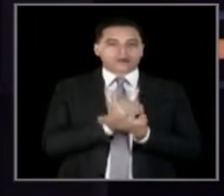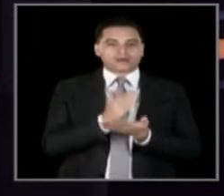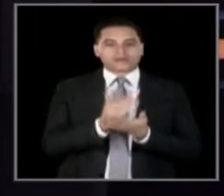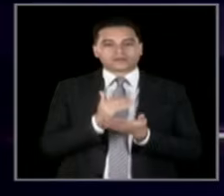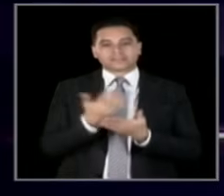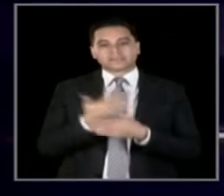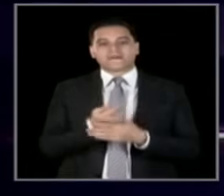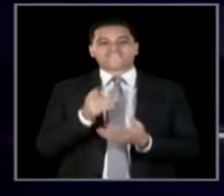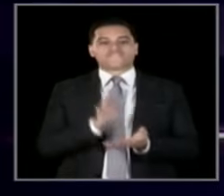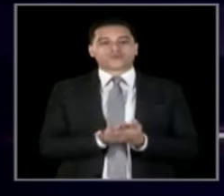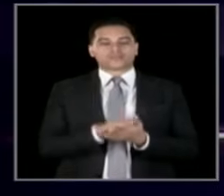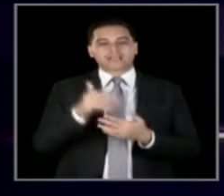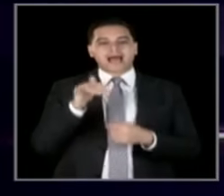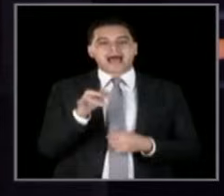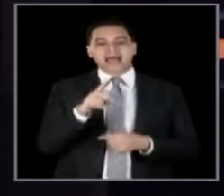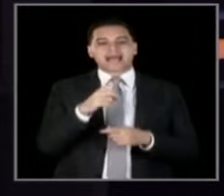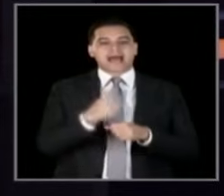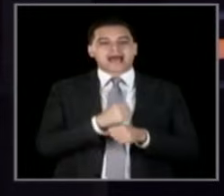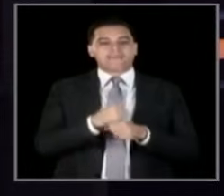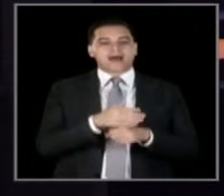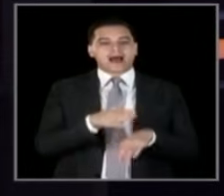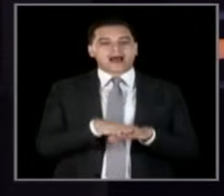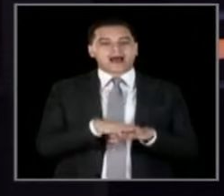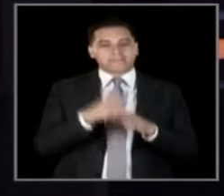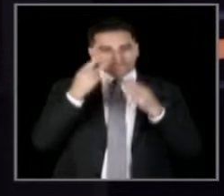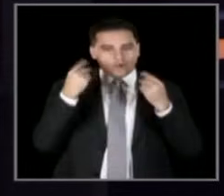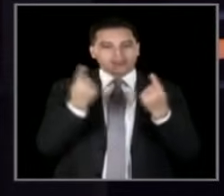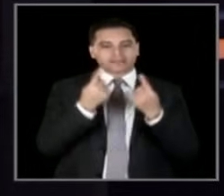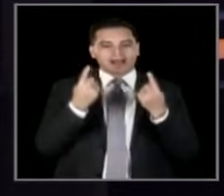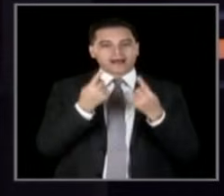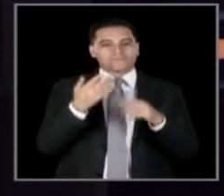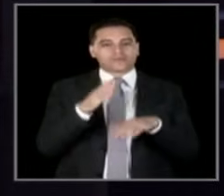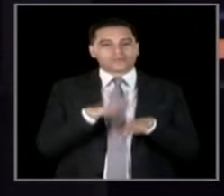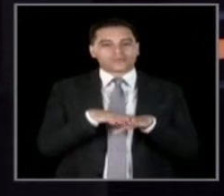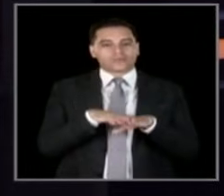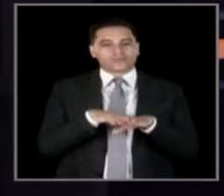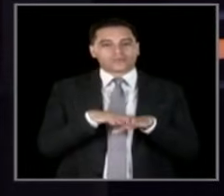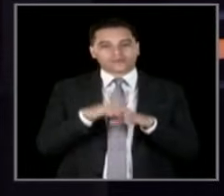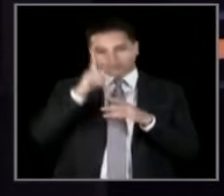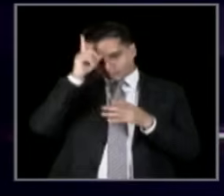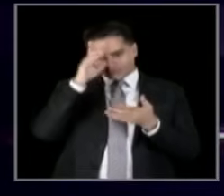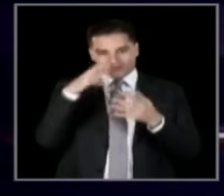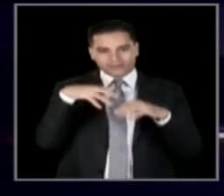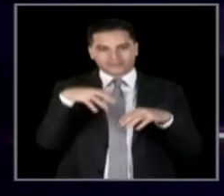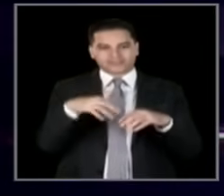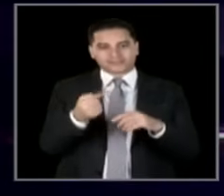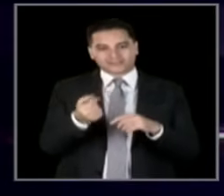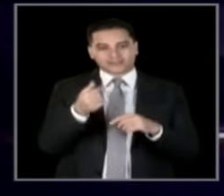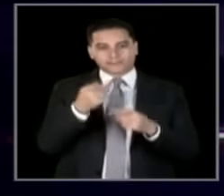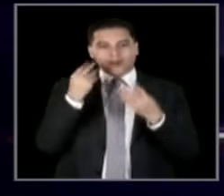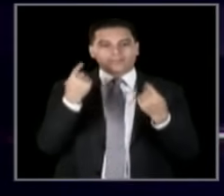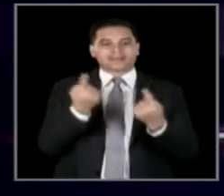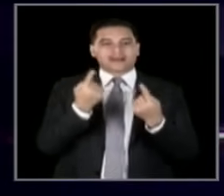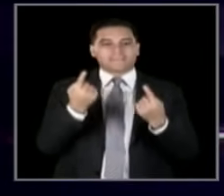ياخد فرصته. طب وايه مسؤول عن ايه؟ ايه مسؤول عن المعلومات العامه وجغرافيا.